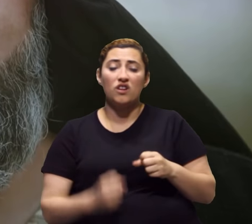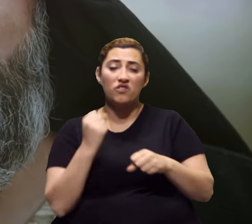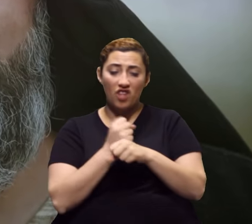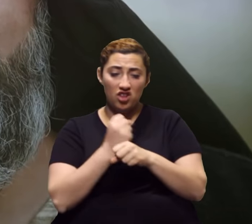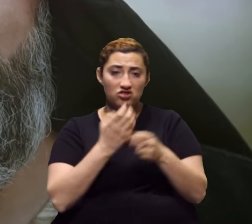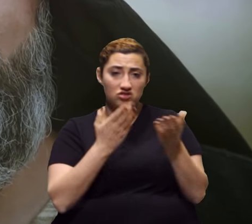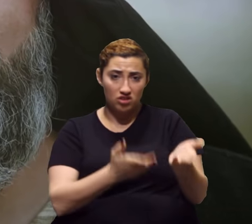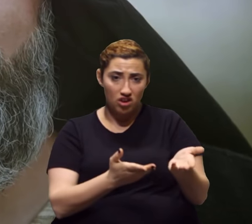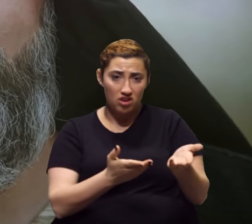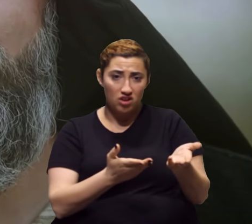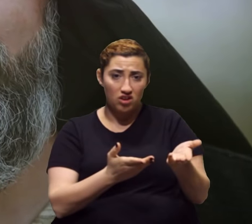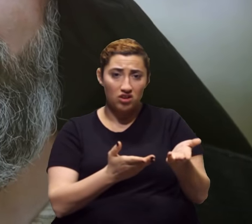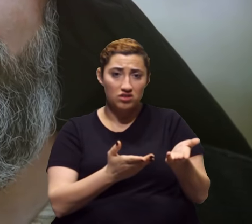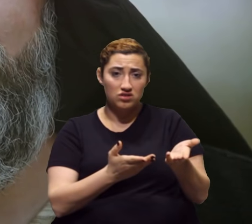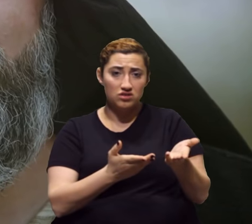Taş, taş.